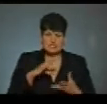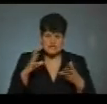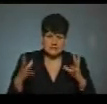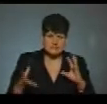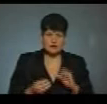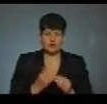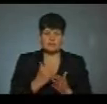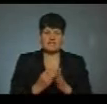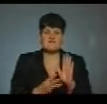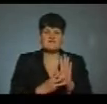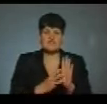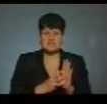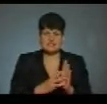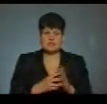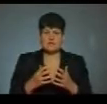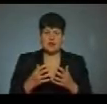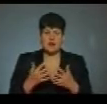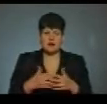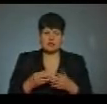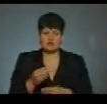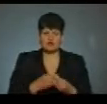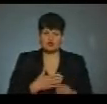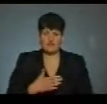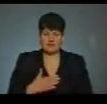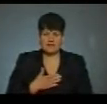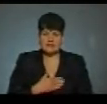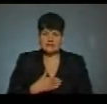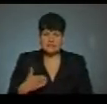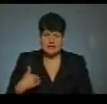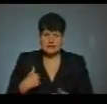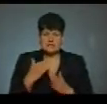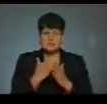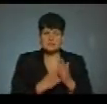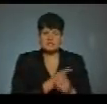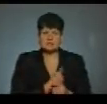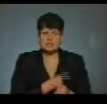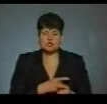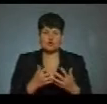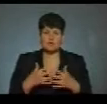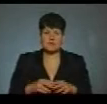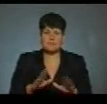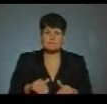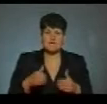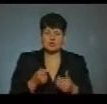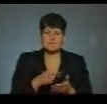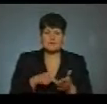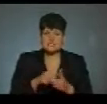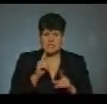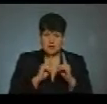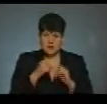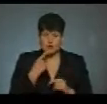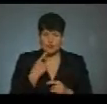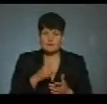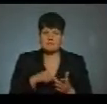лікарні тепер є 8 апаратів штучної вентиляції легень. Список медичного обладнання, яке потрібне лікарні, медики передають міській раді, каже міський